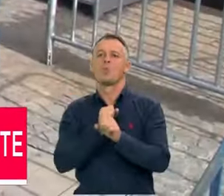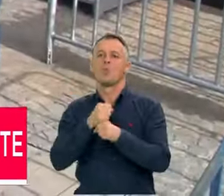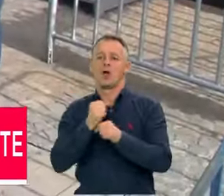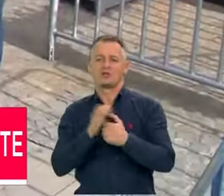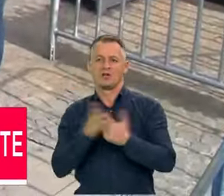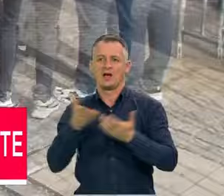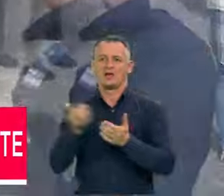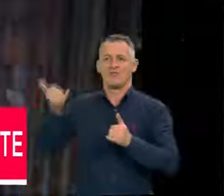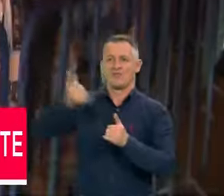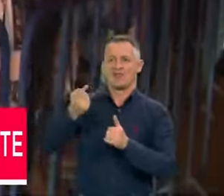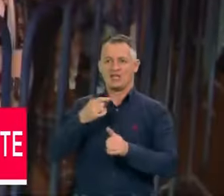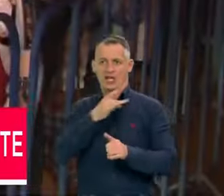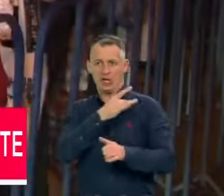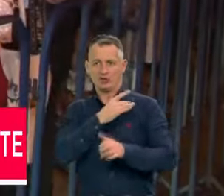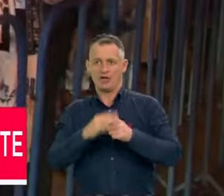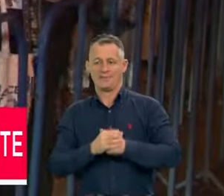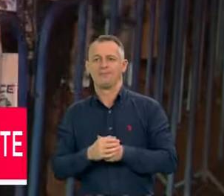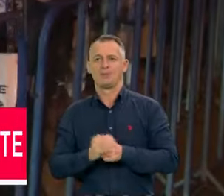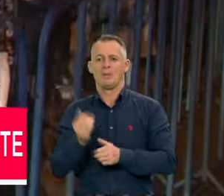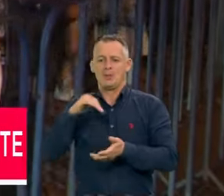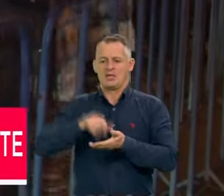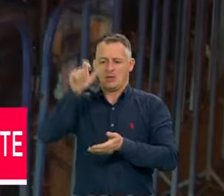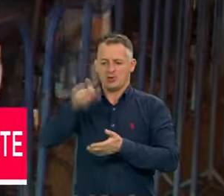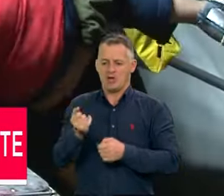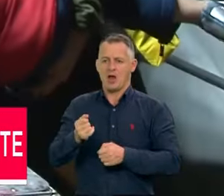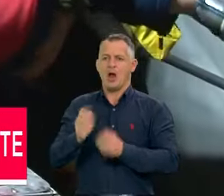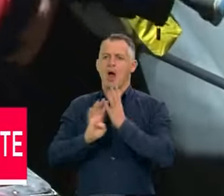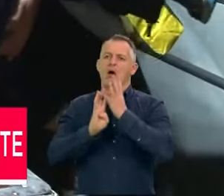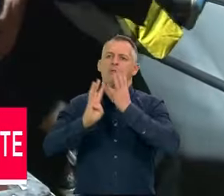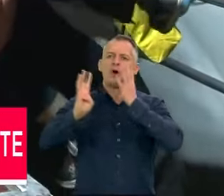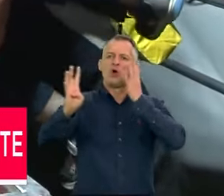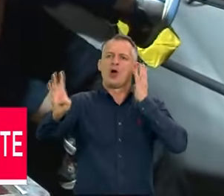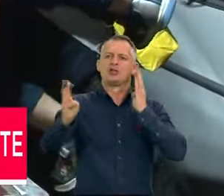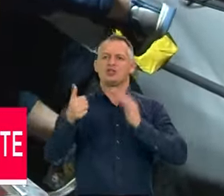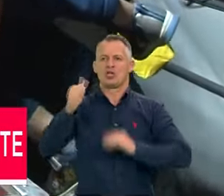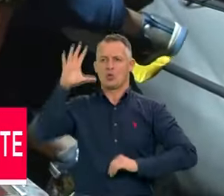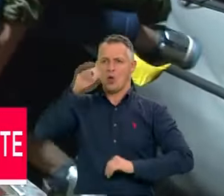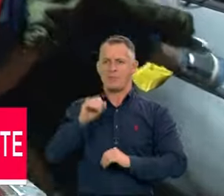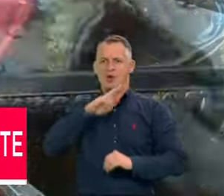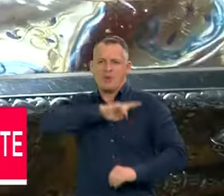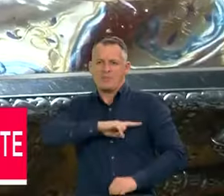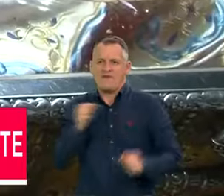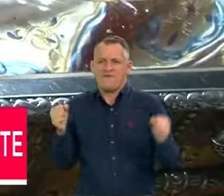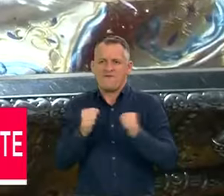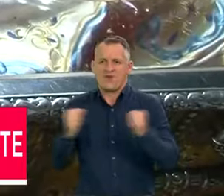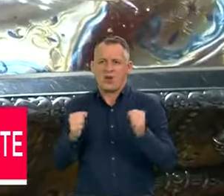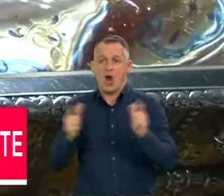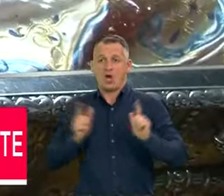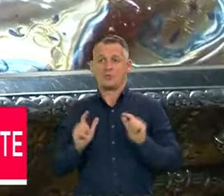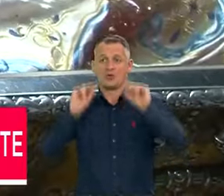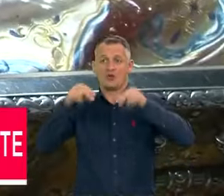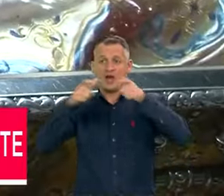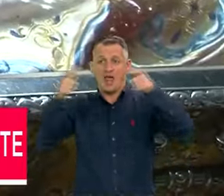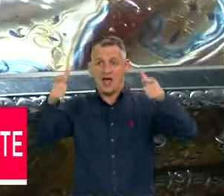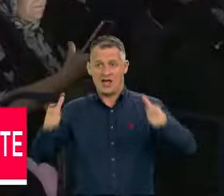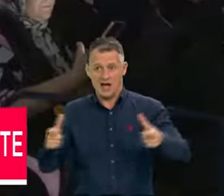Munte Athos mii de oameni au stat la coadă și noaptea trecută au înfruntat frigul și au așteptat să ajungă la raclă voluntarii le